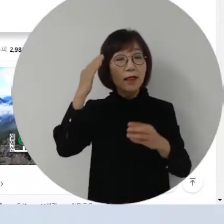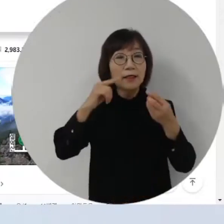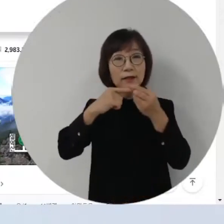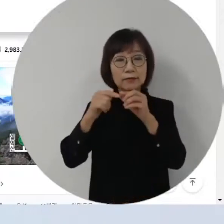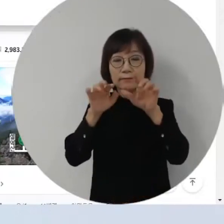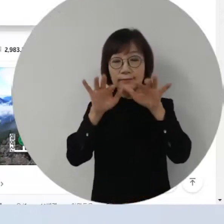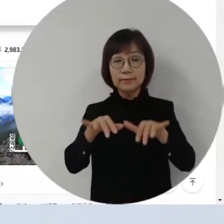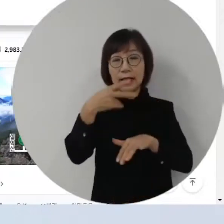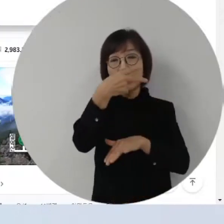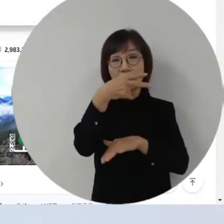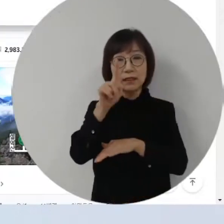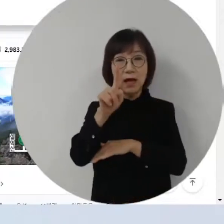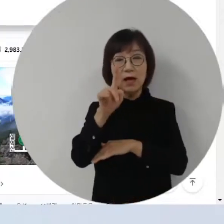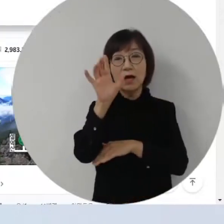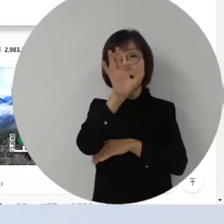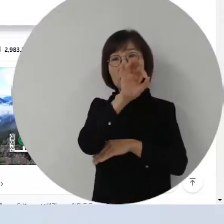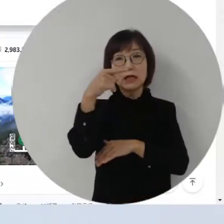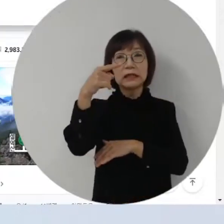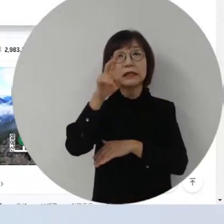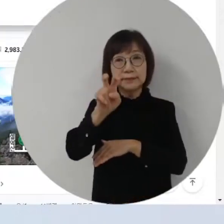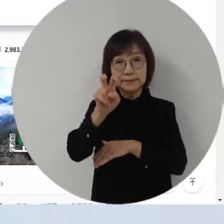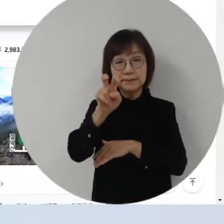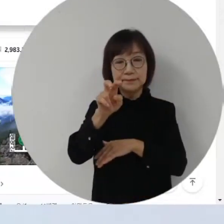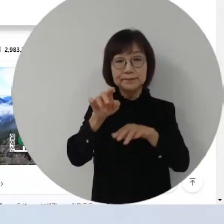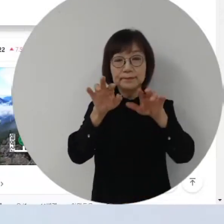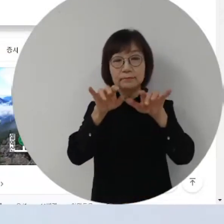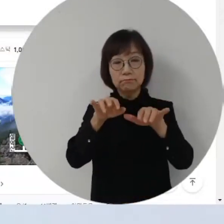그러네요. 엔터.